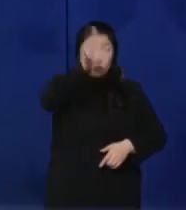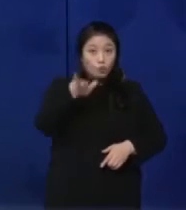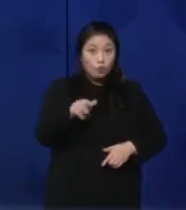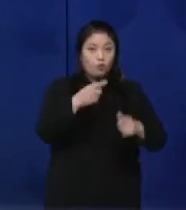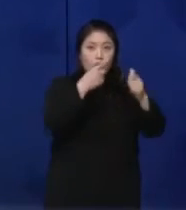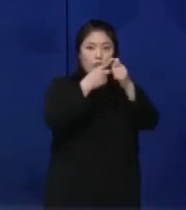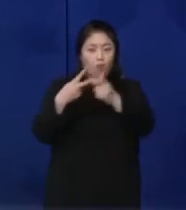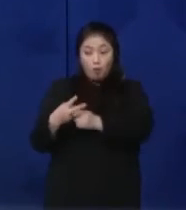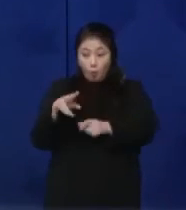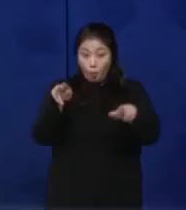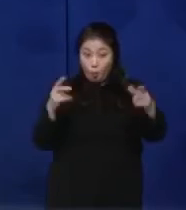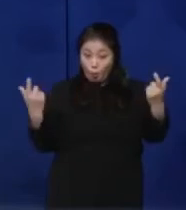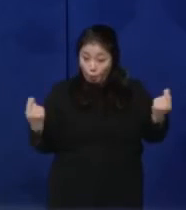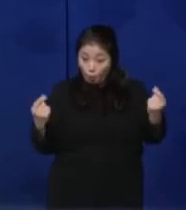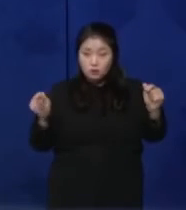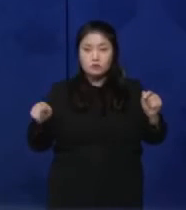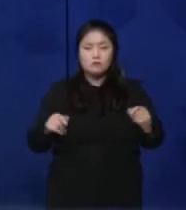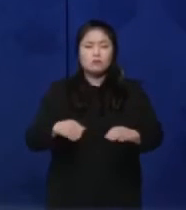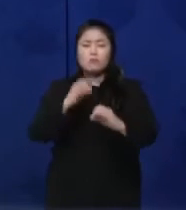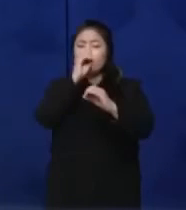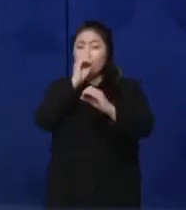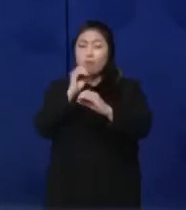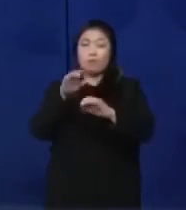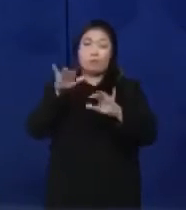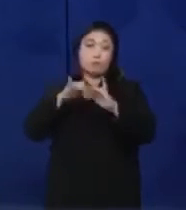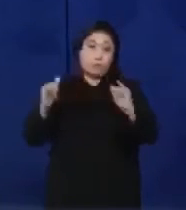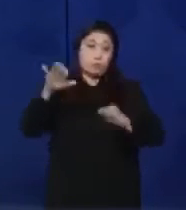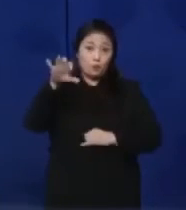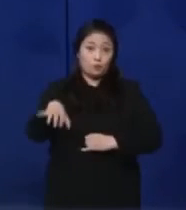것뿐인 확장자 없는 사치 단체입니다